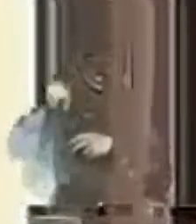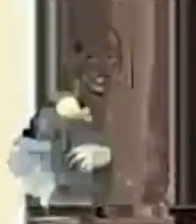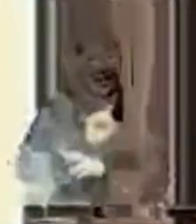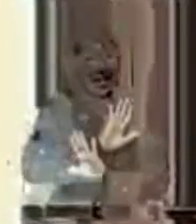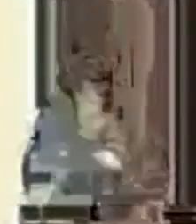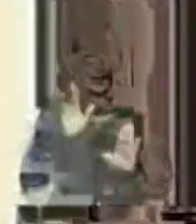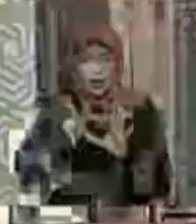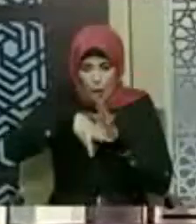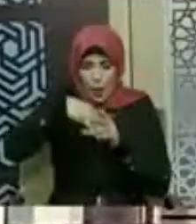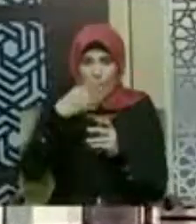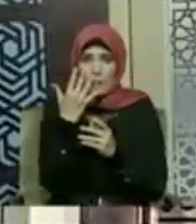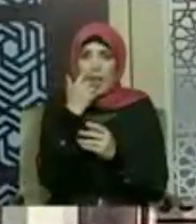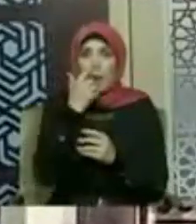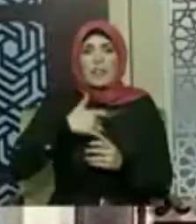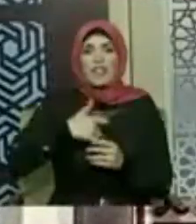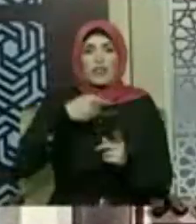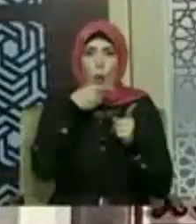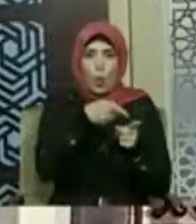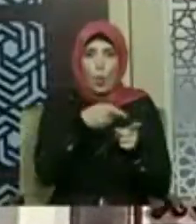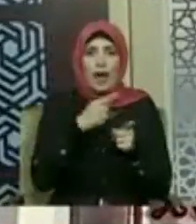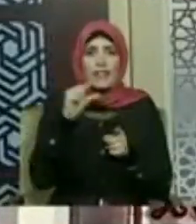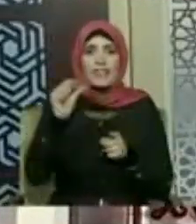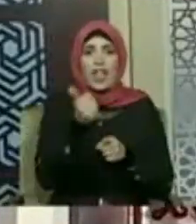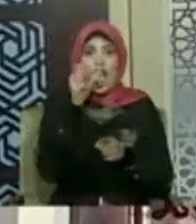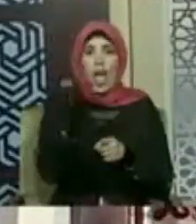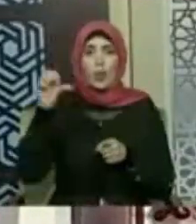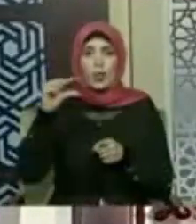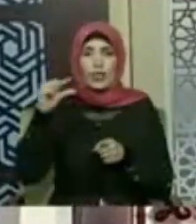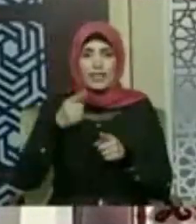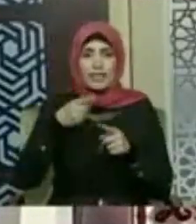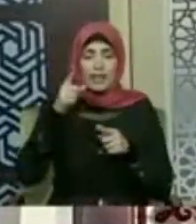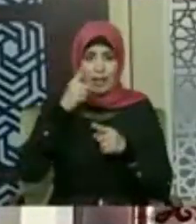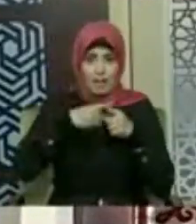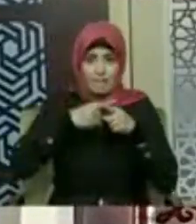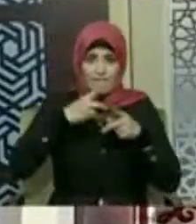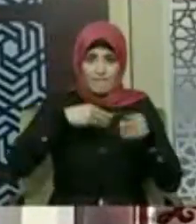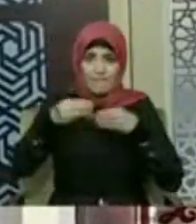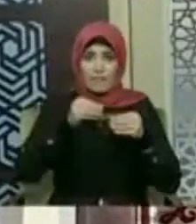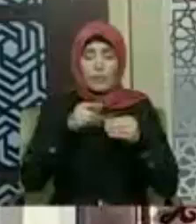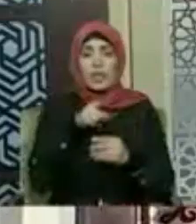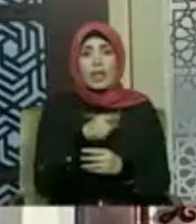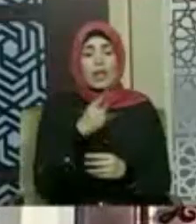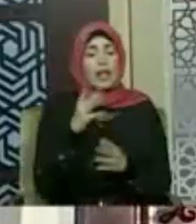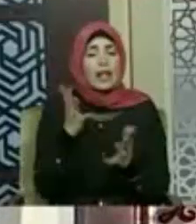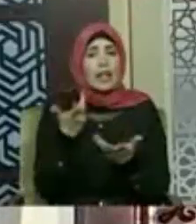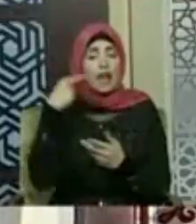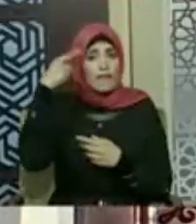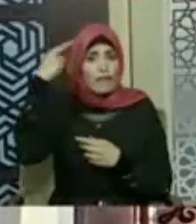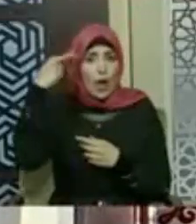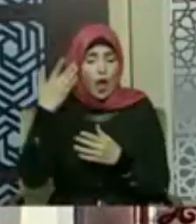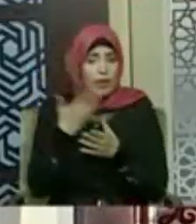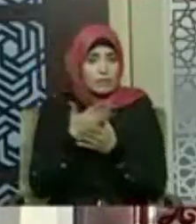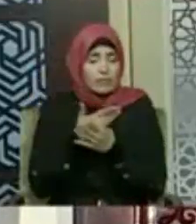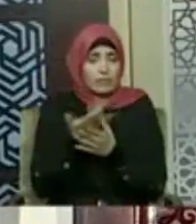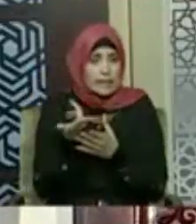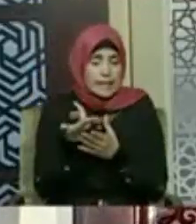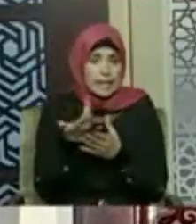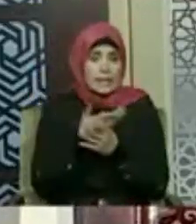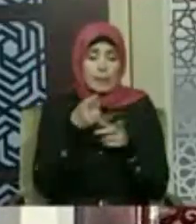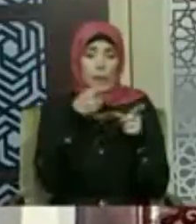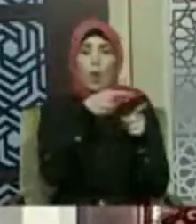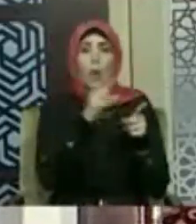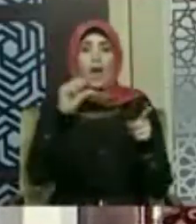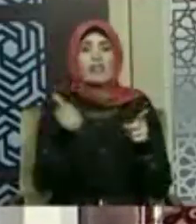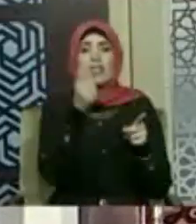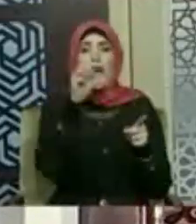هل فكرنا لماذا خص النبي صلى الله عليه وسلم سيدنا داود عليه السلام من بين